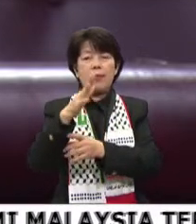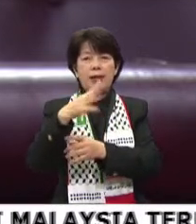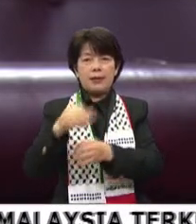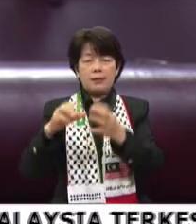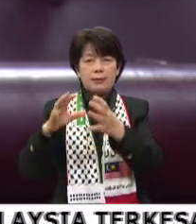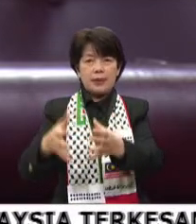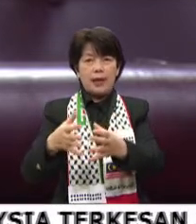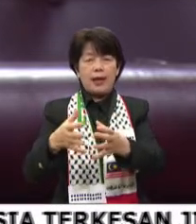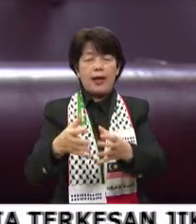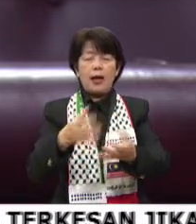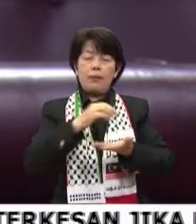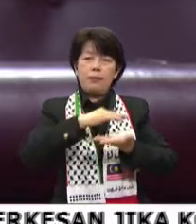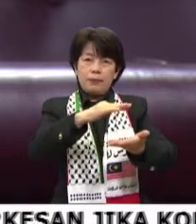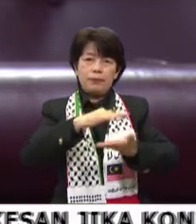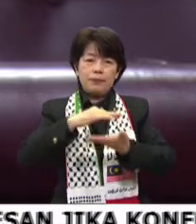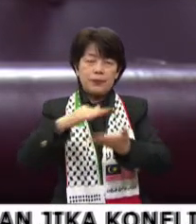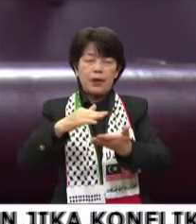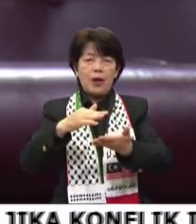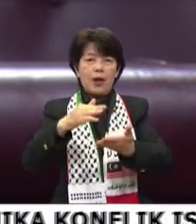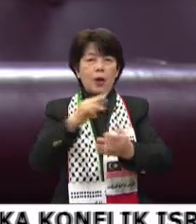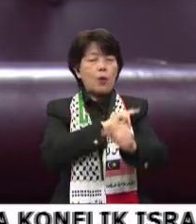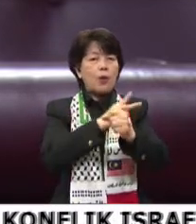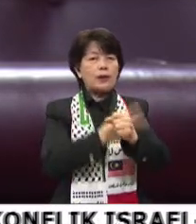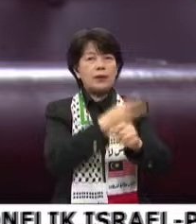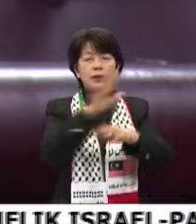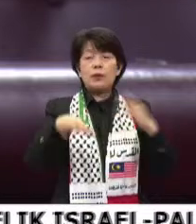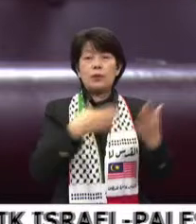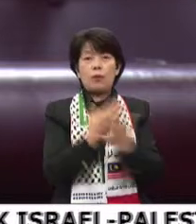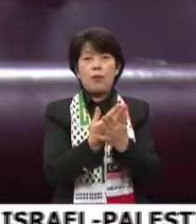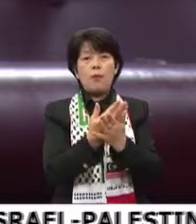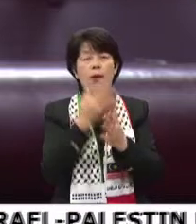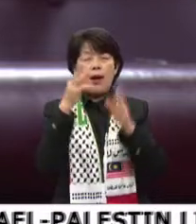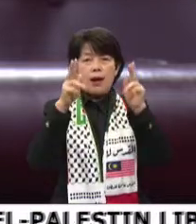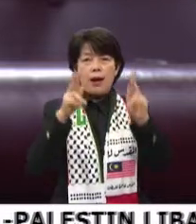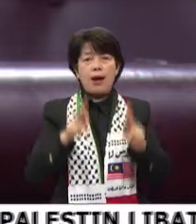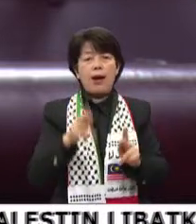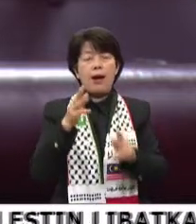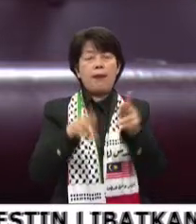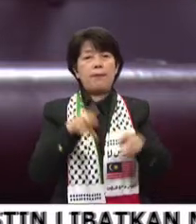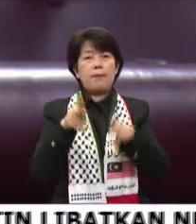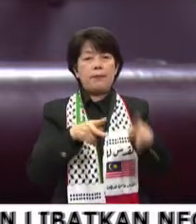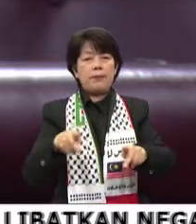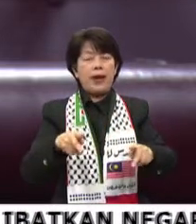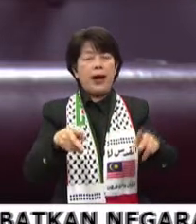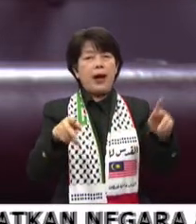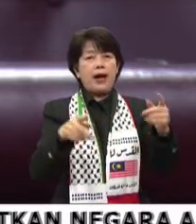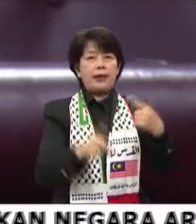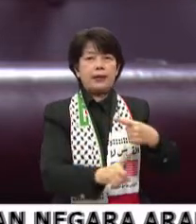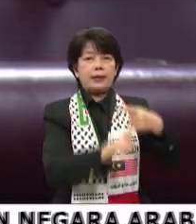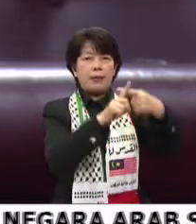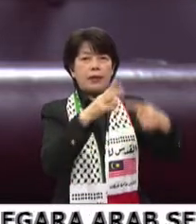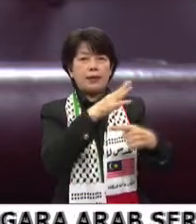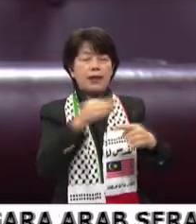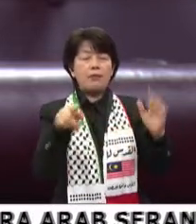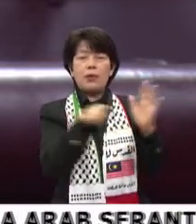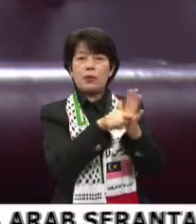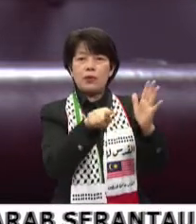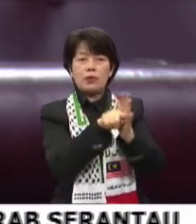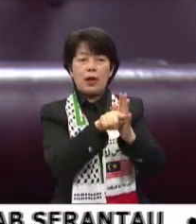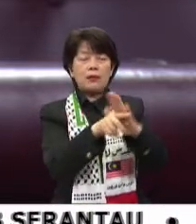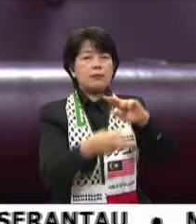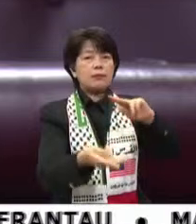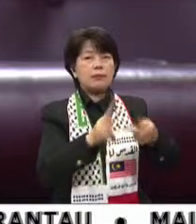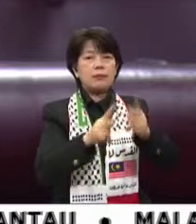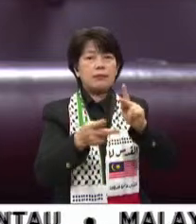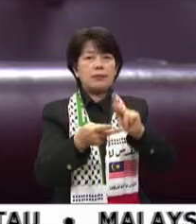memperuntukkan kuasa kepada mentrik sumber manusia untuk menambah memotong daripada atau meminda